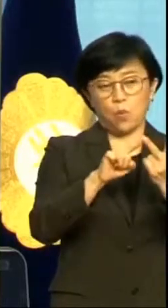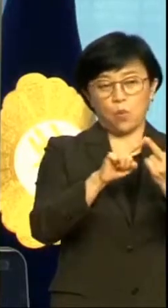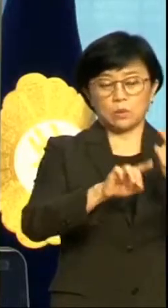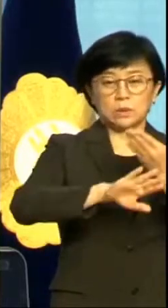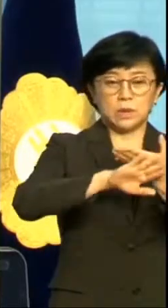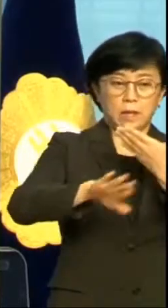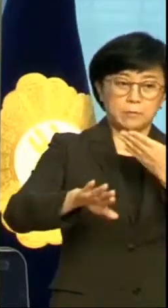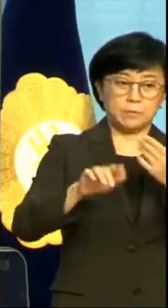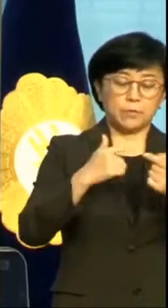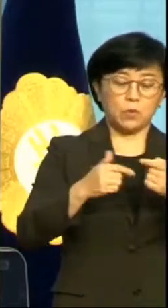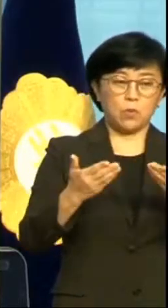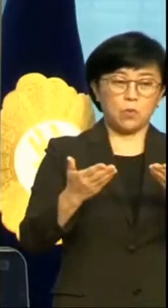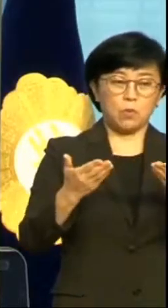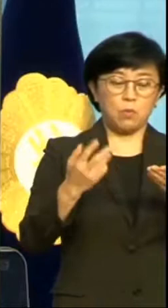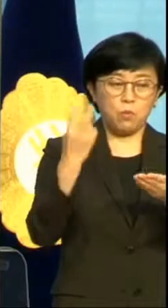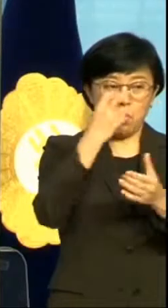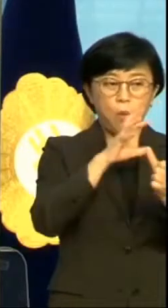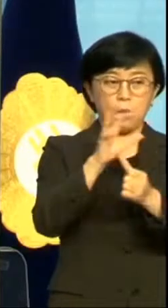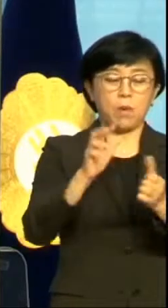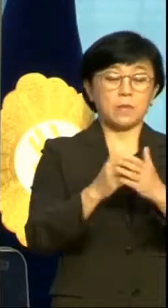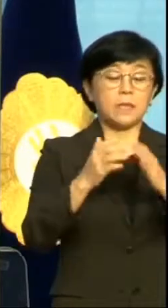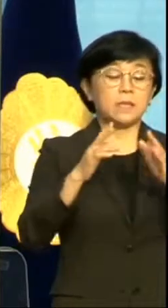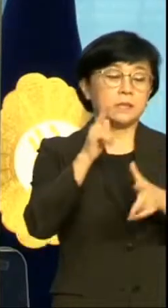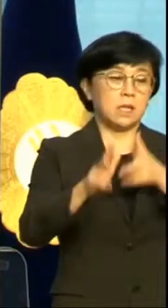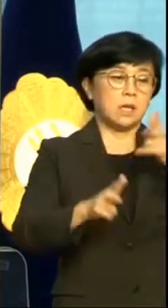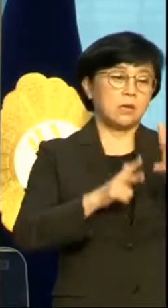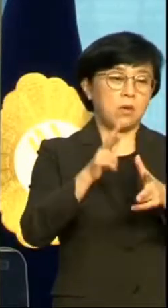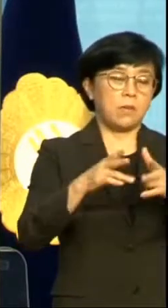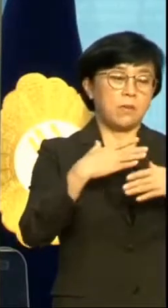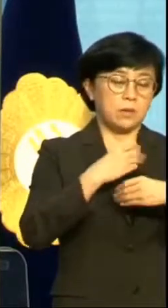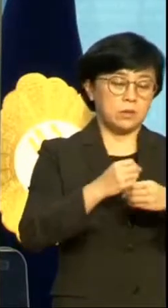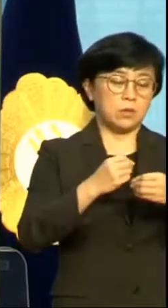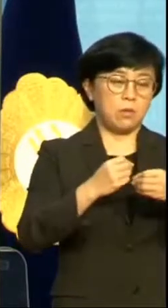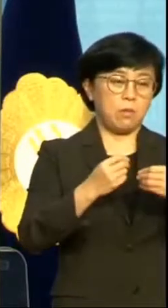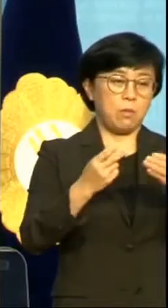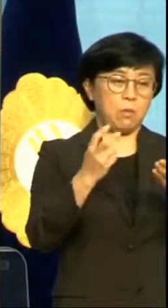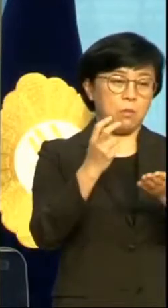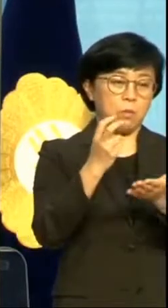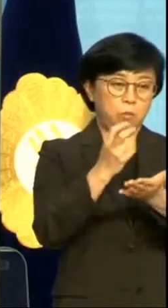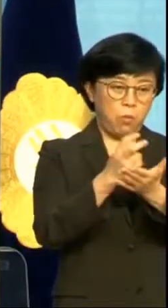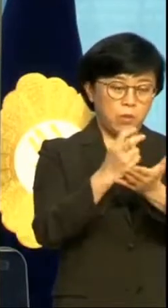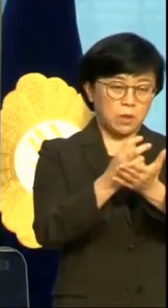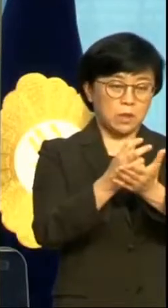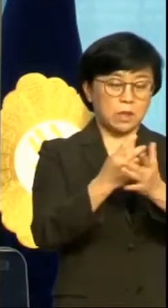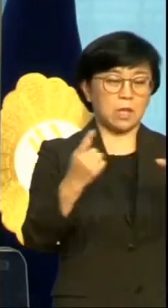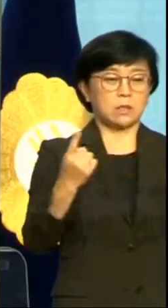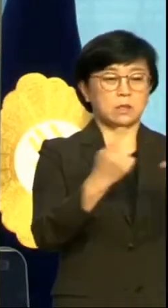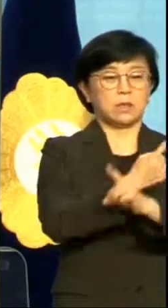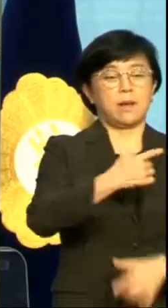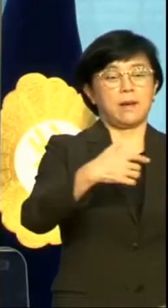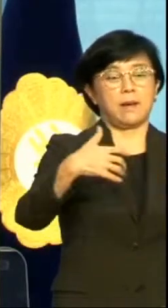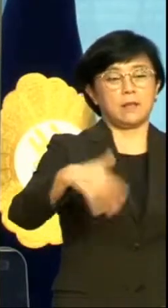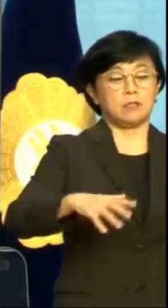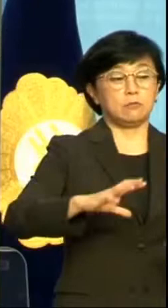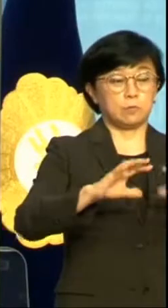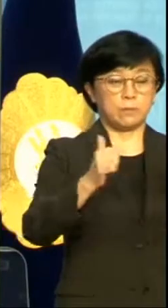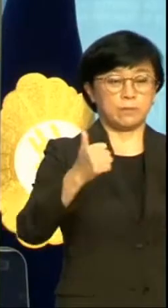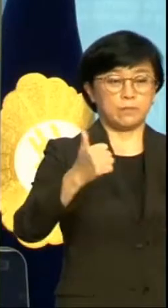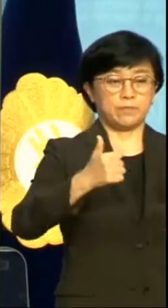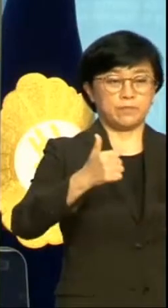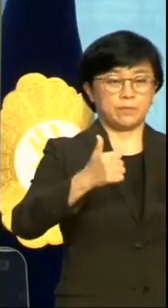다른 경민 흥 자 악보 법인 살아 반전도 건 법은 개정안은 현재 국회